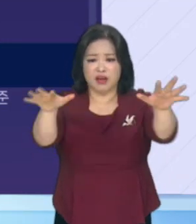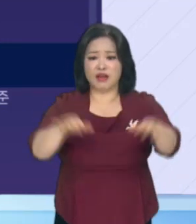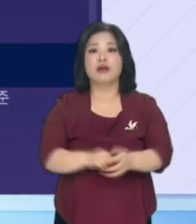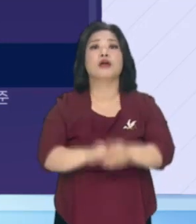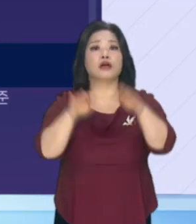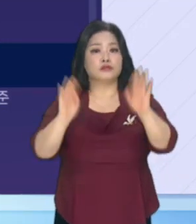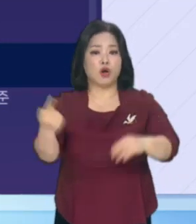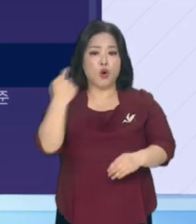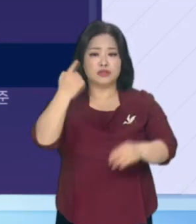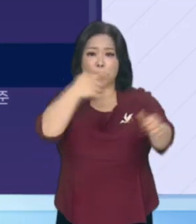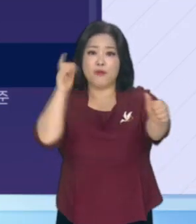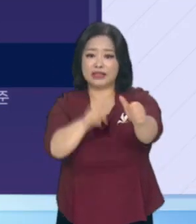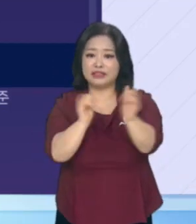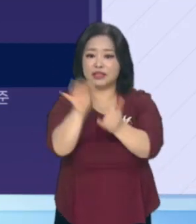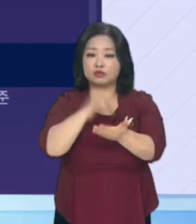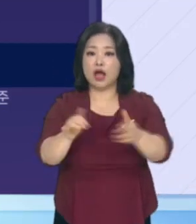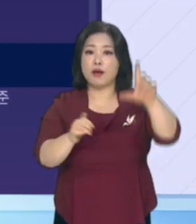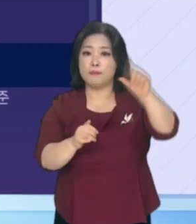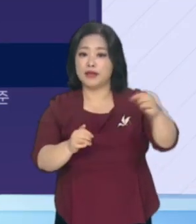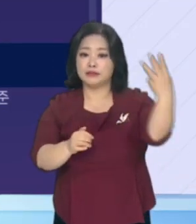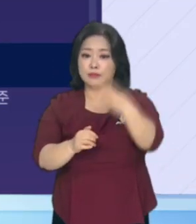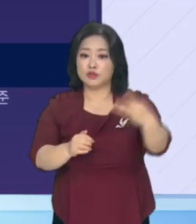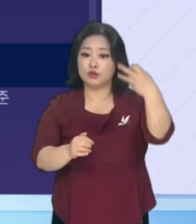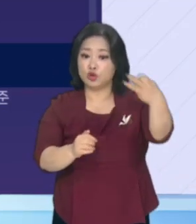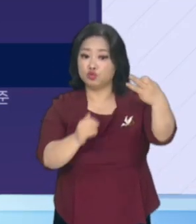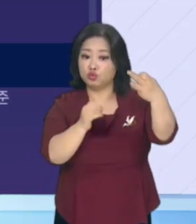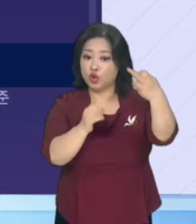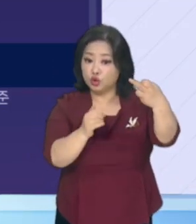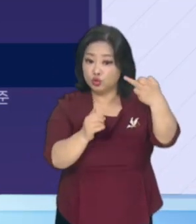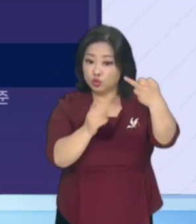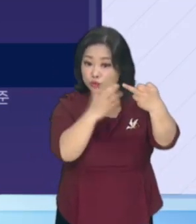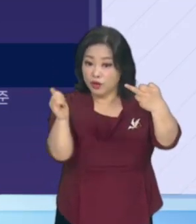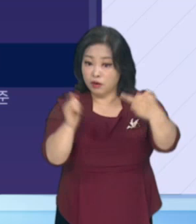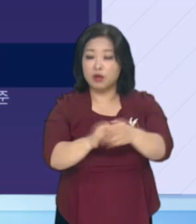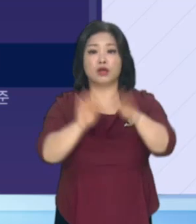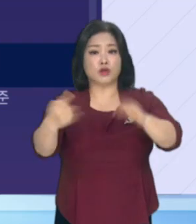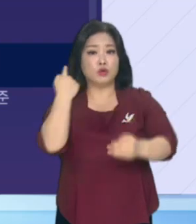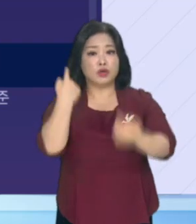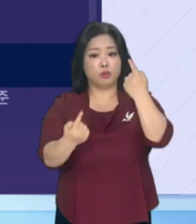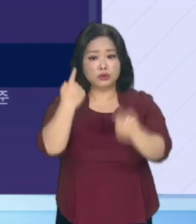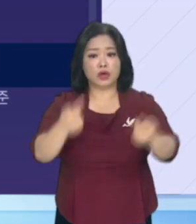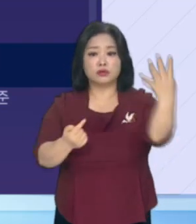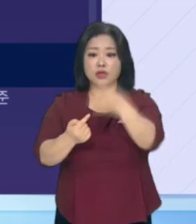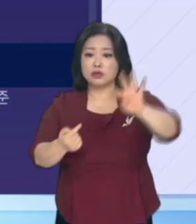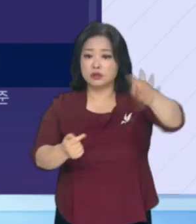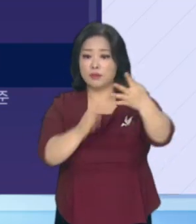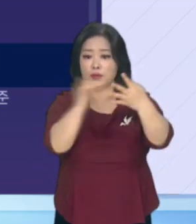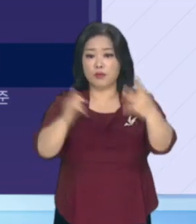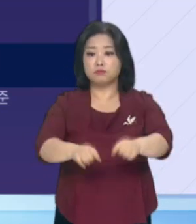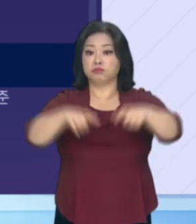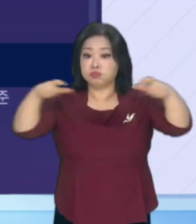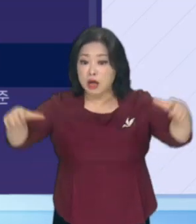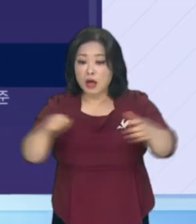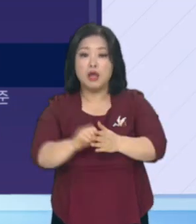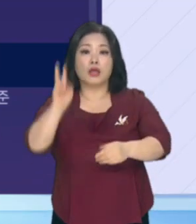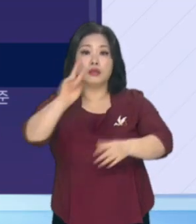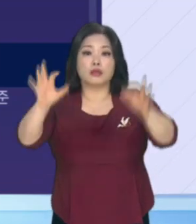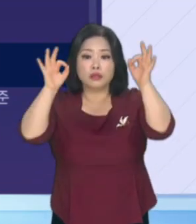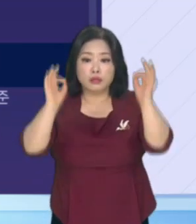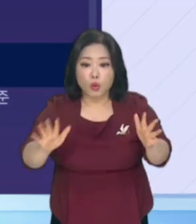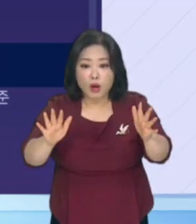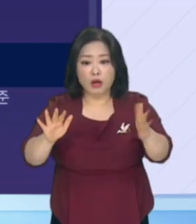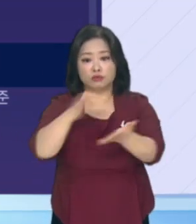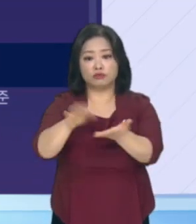어제 하루 13,012명 나왔습니다. 하루 전보다 무려 4,400여 명이 증가하면서 이틀 연속